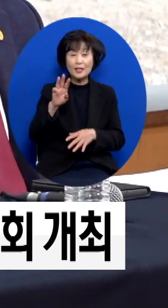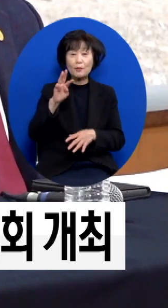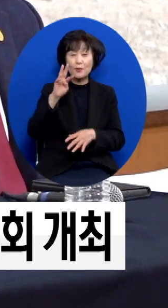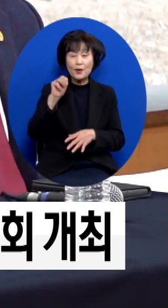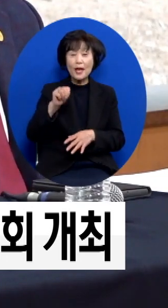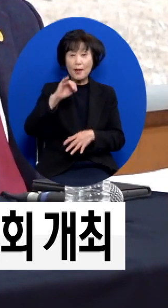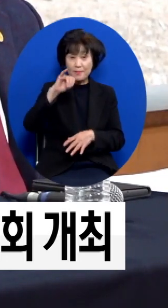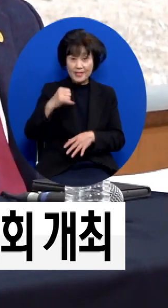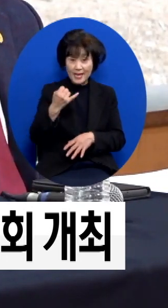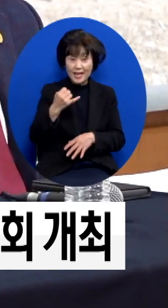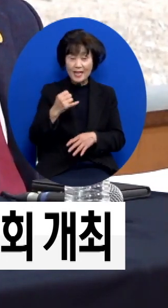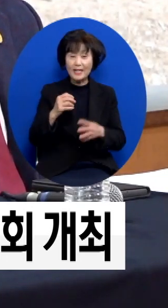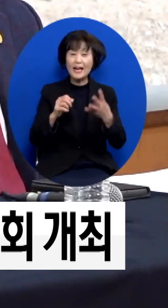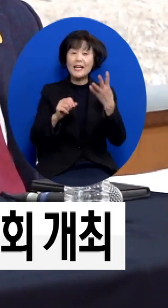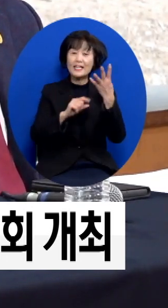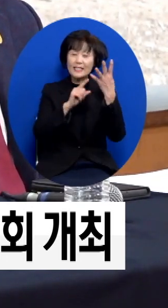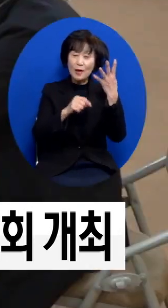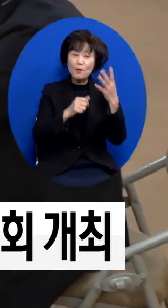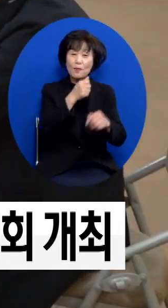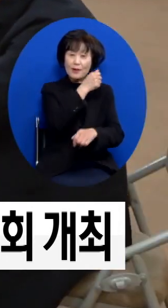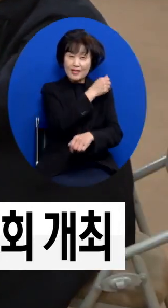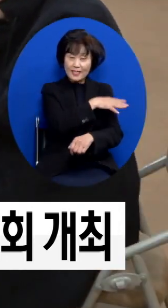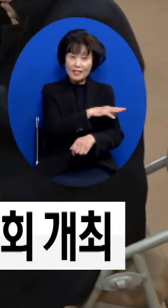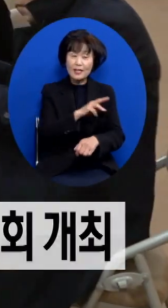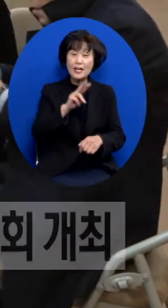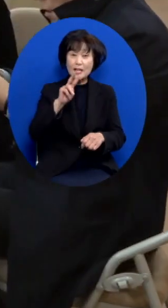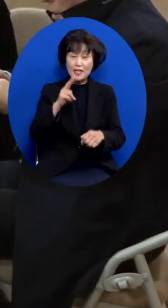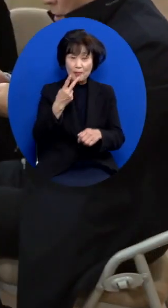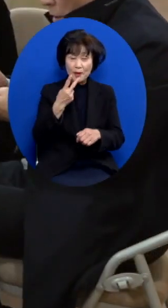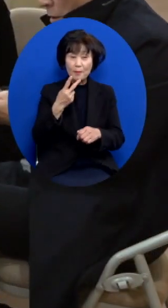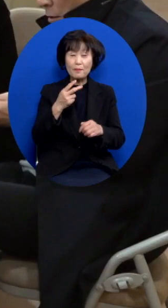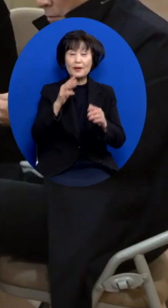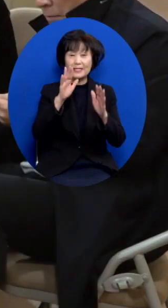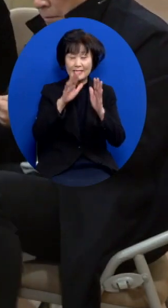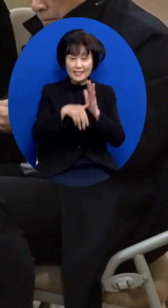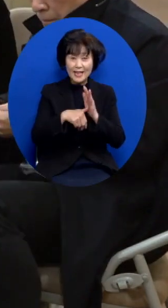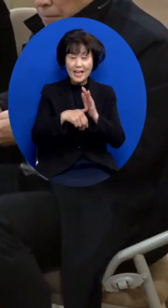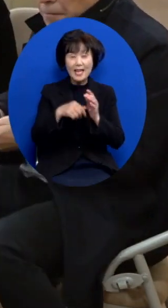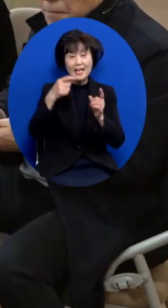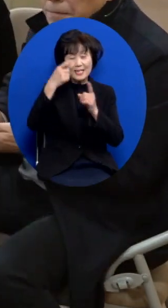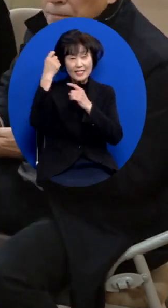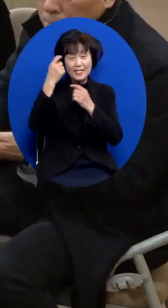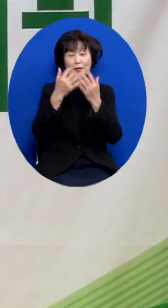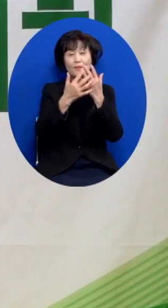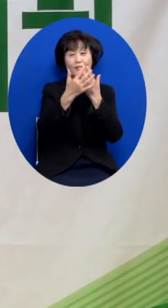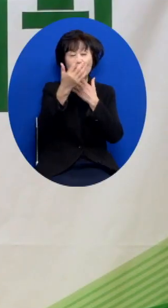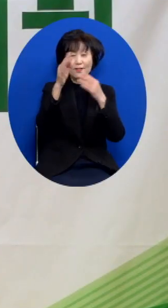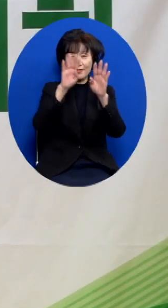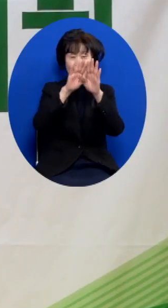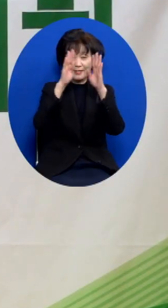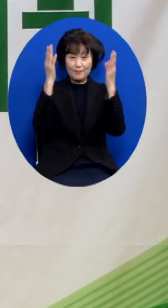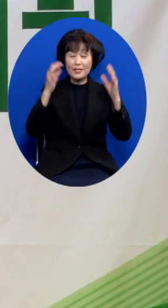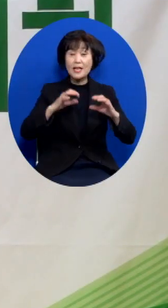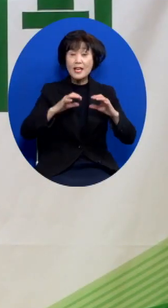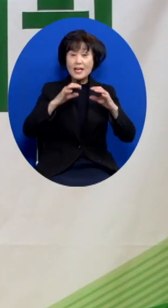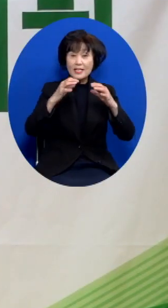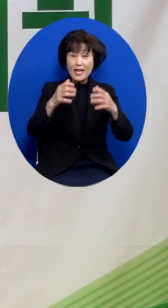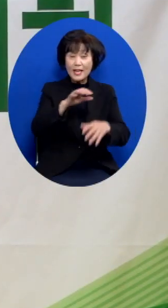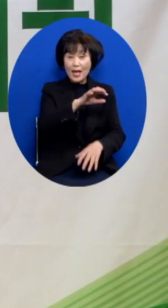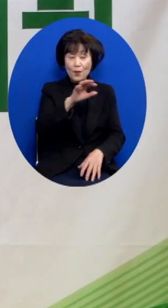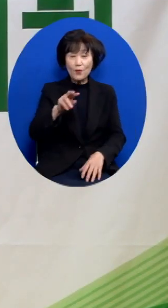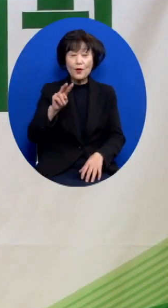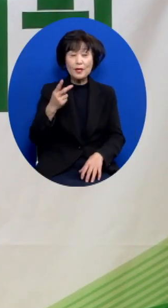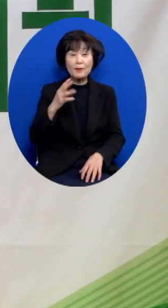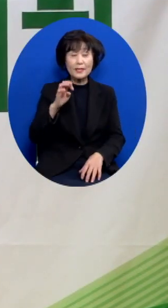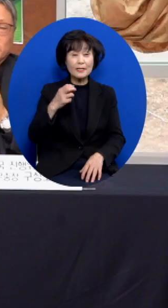3월 팔레스타인에서 200번째 국가선교 기념 대회를 개최합니다 전 세계 247개국